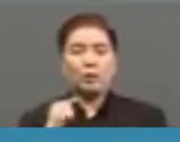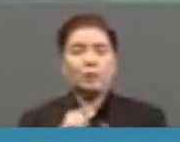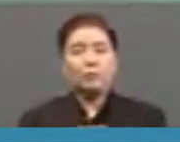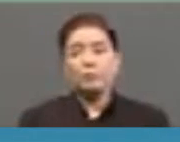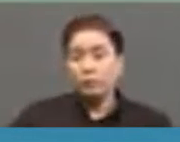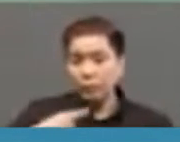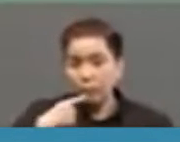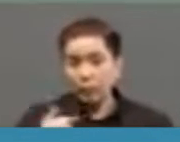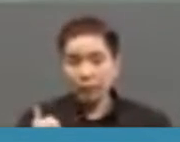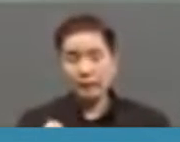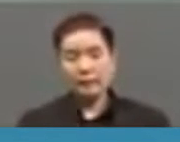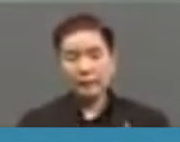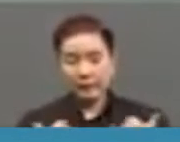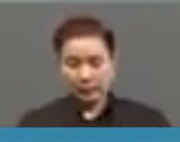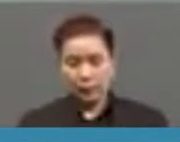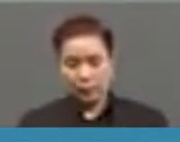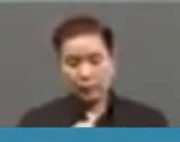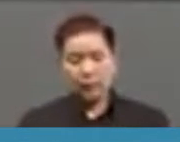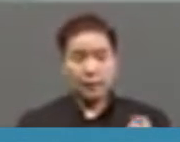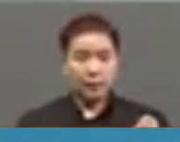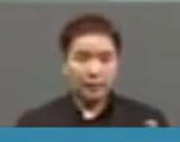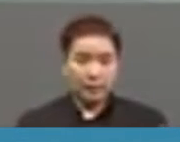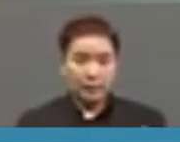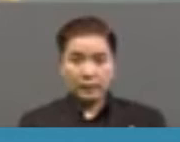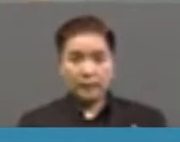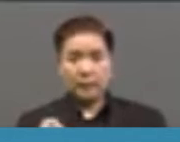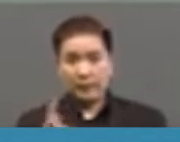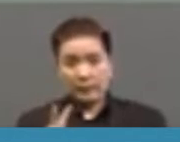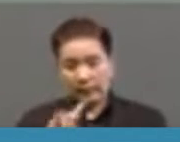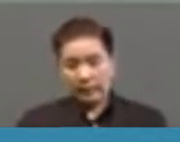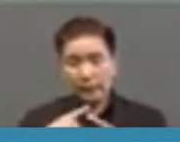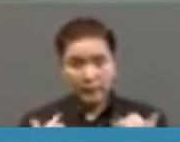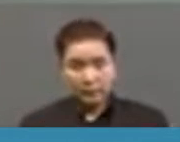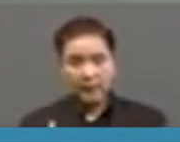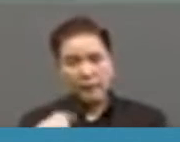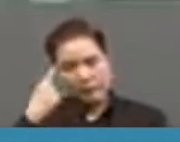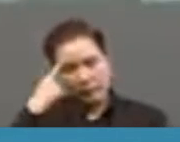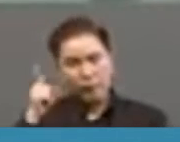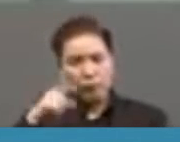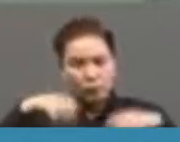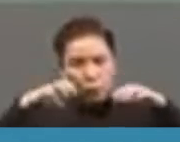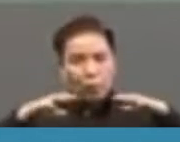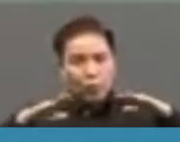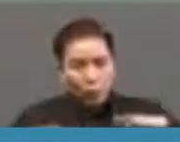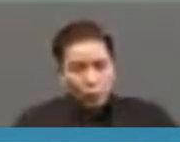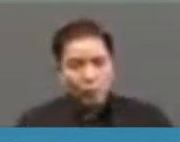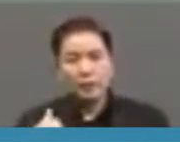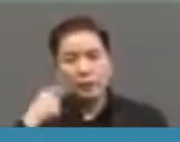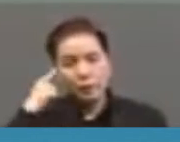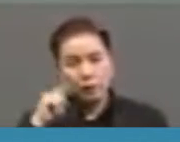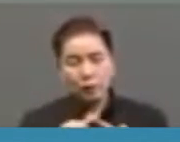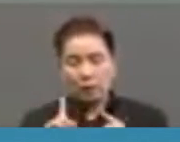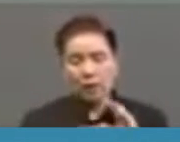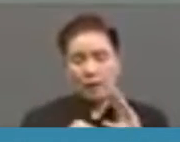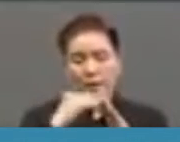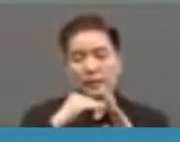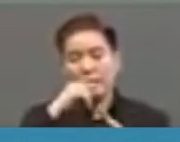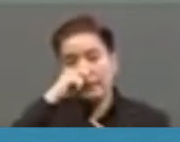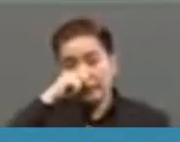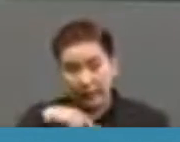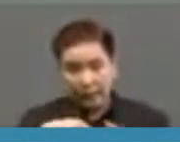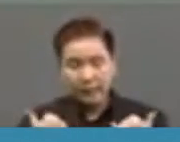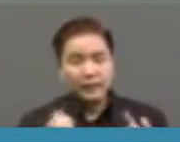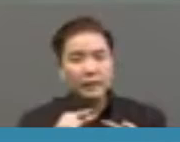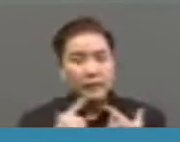การป้องกันตนเองจากภัยพิบัติ ขณะที่กรมอุตุนิยมวิทยาออกประกาศแจ้งเตือนช่วงวันที่9ถึง14ตุลาคมนี้ความกดอาก